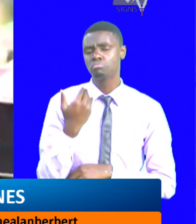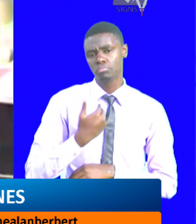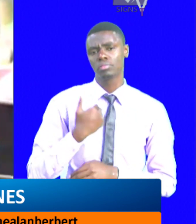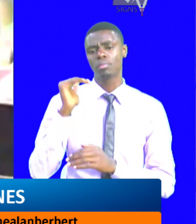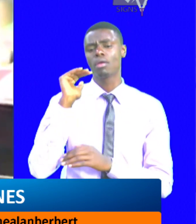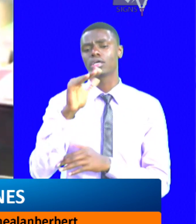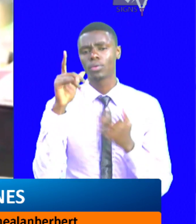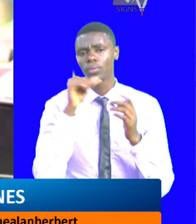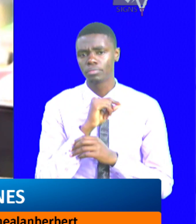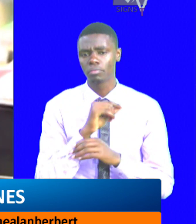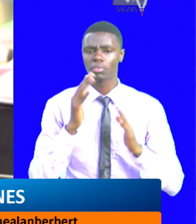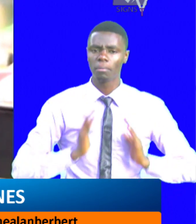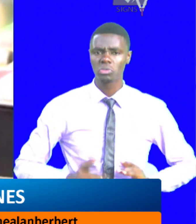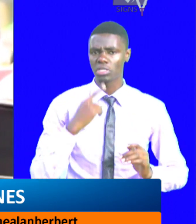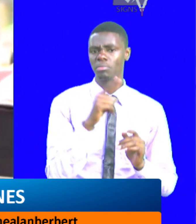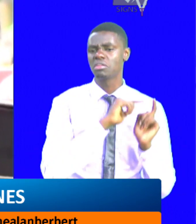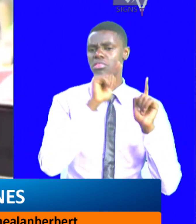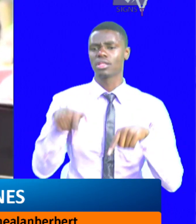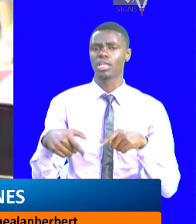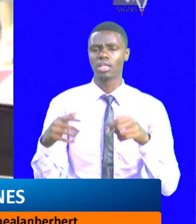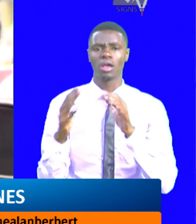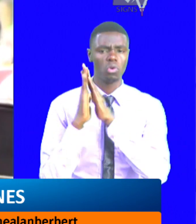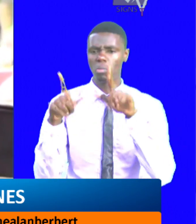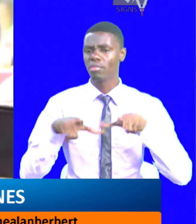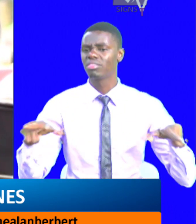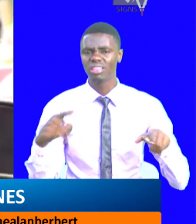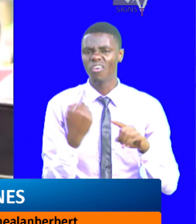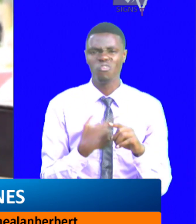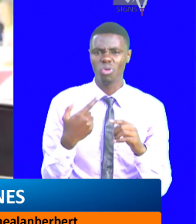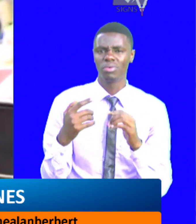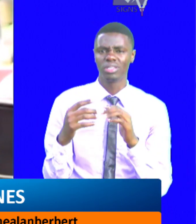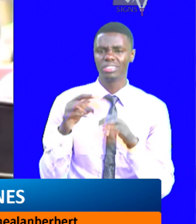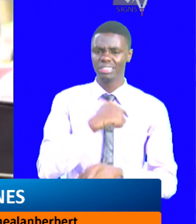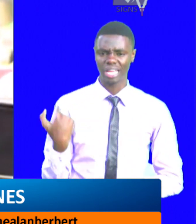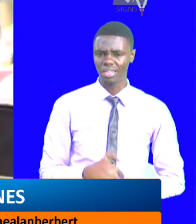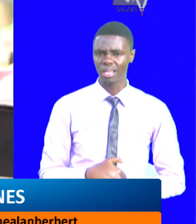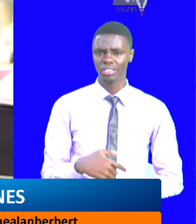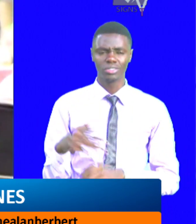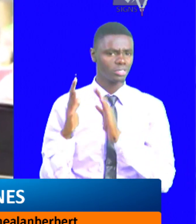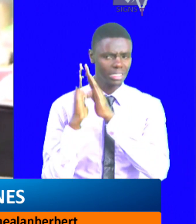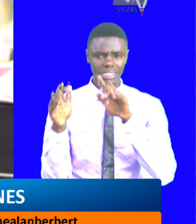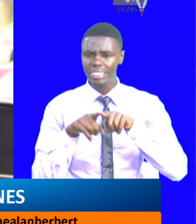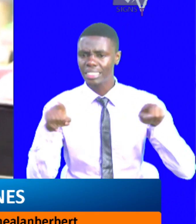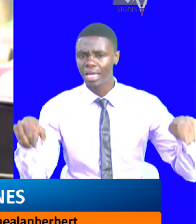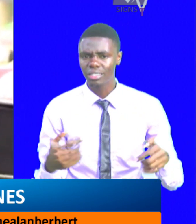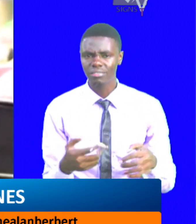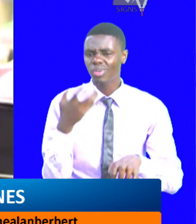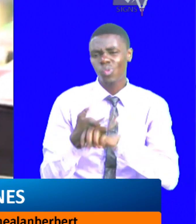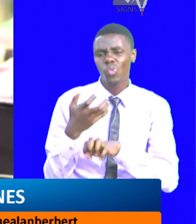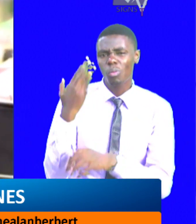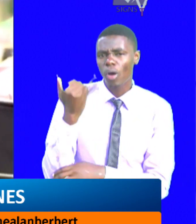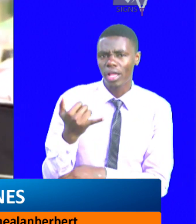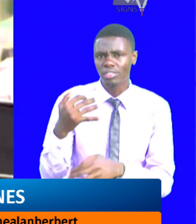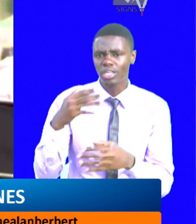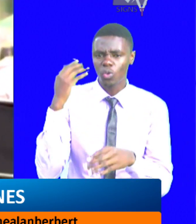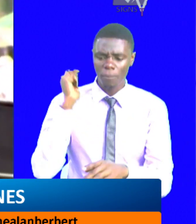nimeuliza. Ati mtu anasema anaenda kununua kitanda ati kutoka China. Kwani hii kitanda inahitaji kitu gani gumu? Kitanda